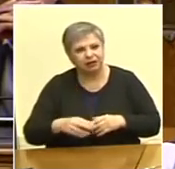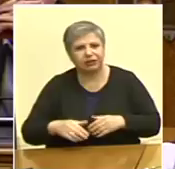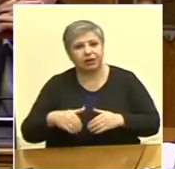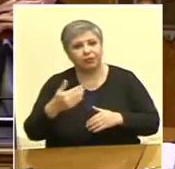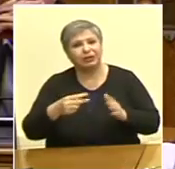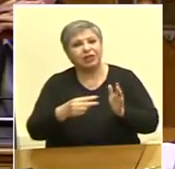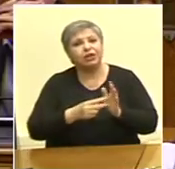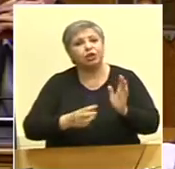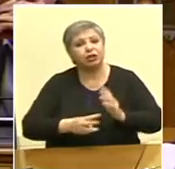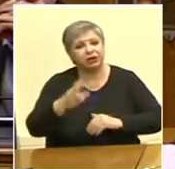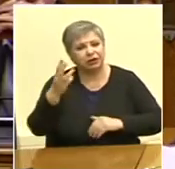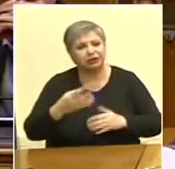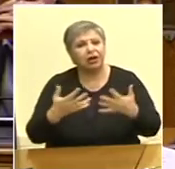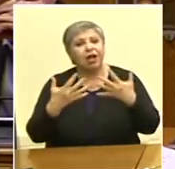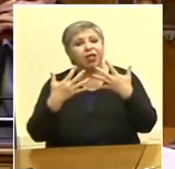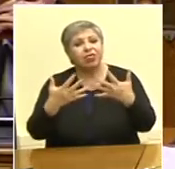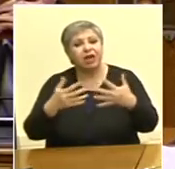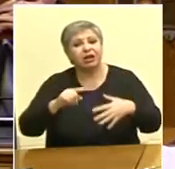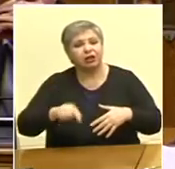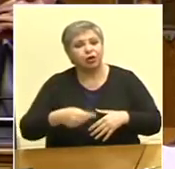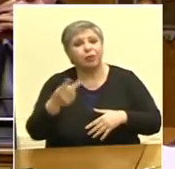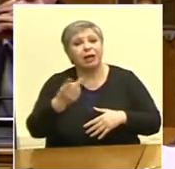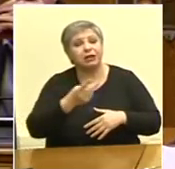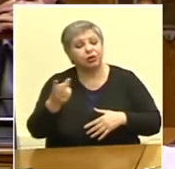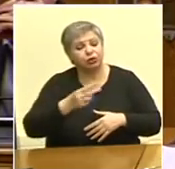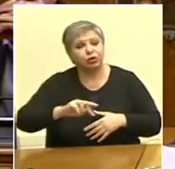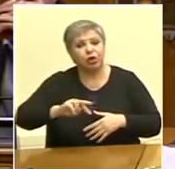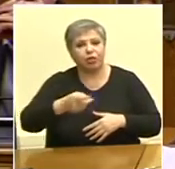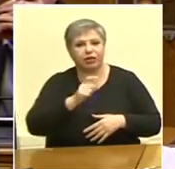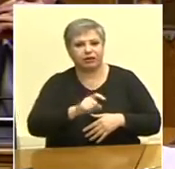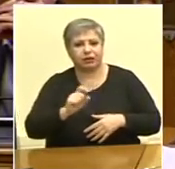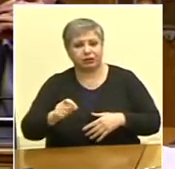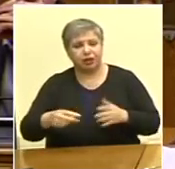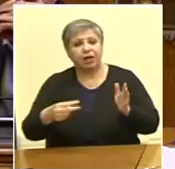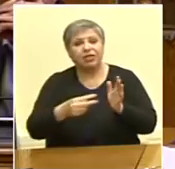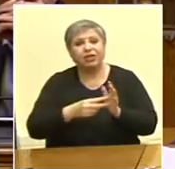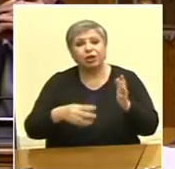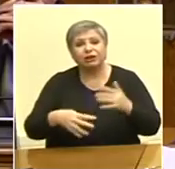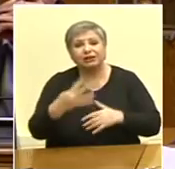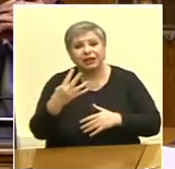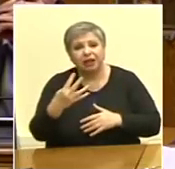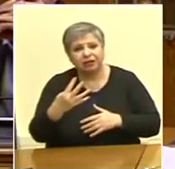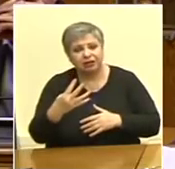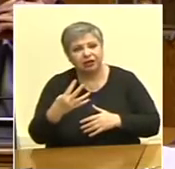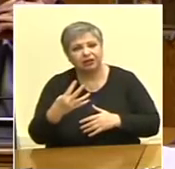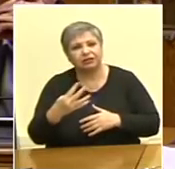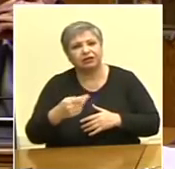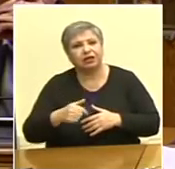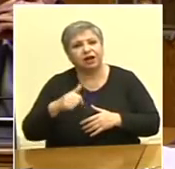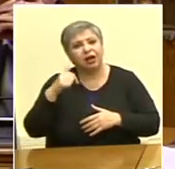2013, 10,22 δισεκατομμύρια ευρώ. 2014, μετά τις ευρωεκλογές,